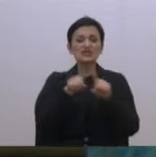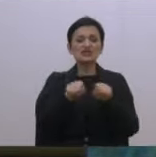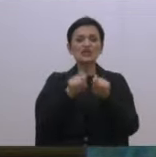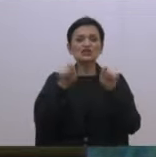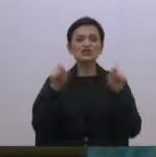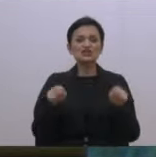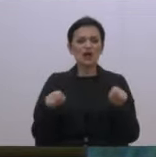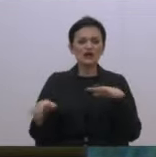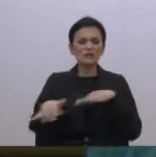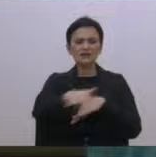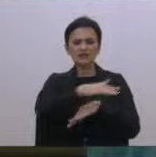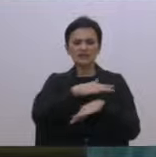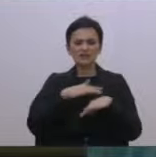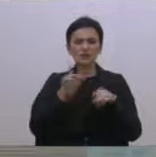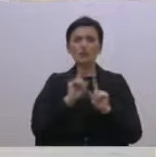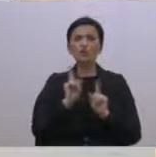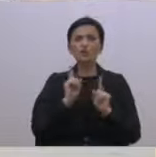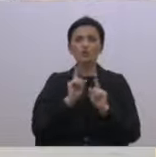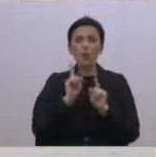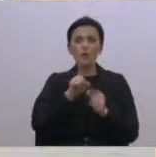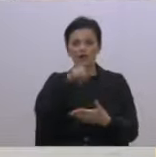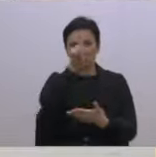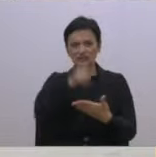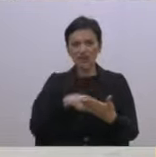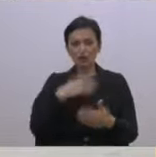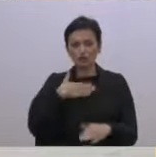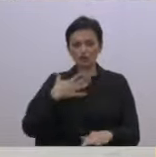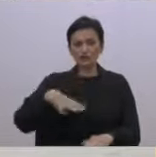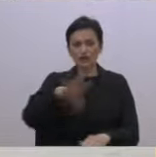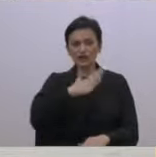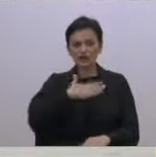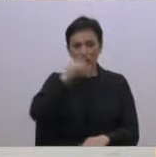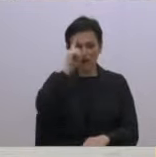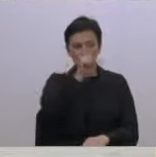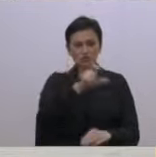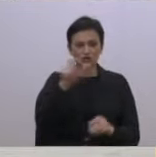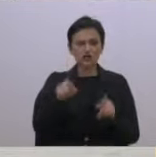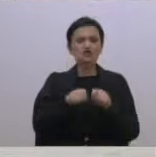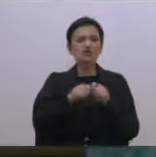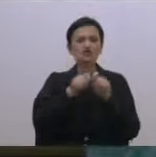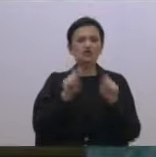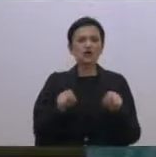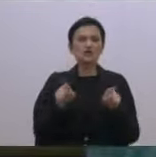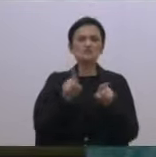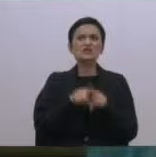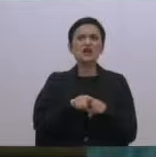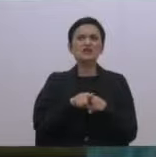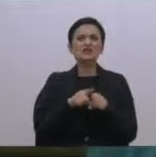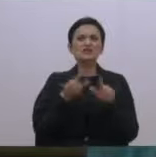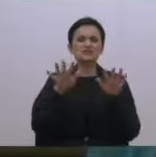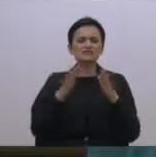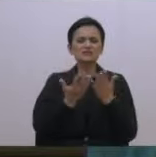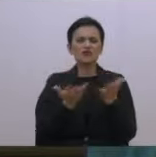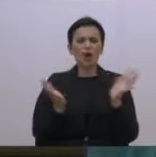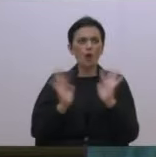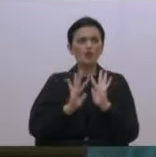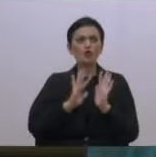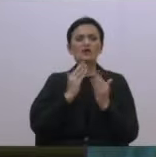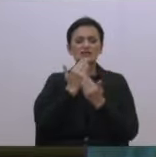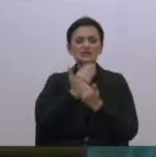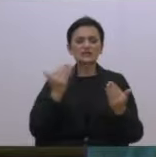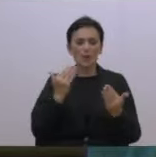ატმოსფერო, რომ დაარწმუნეს ჩვენი ქვეყანა, ჩვენი ბიჭების და შექმნეს ის აურა, რომელმაც საბოლოოდ ეს